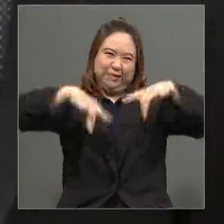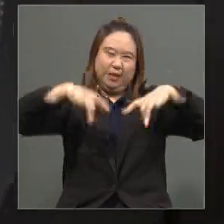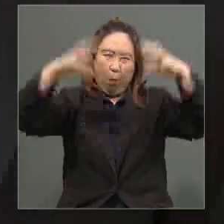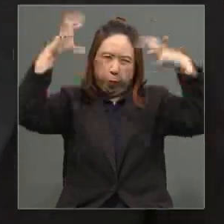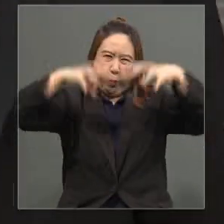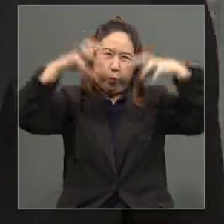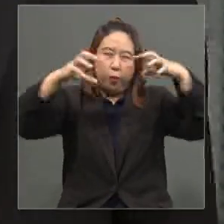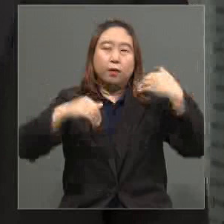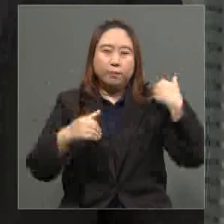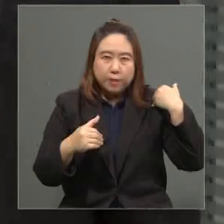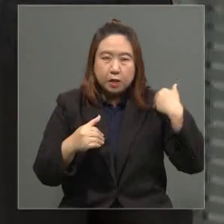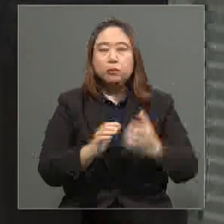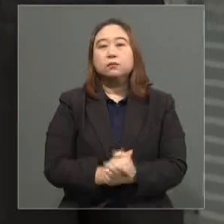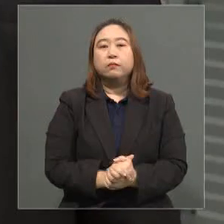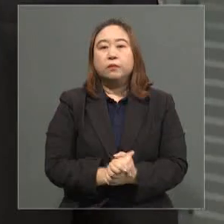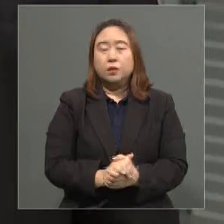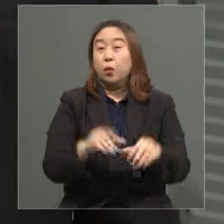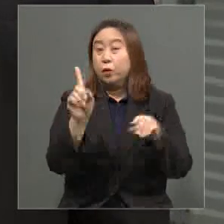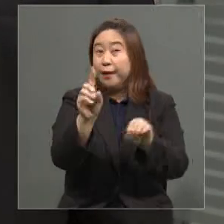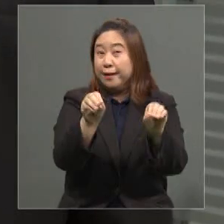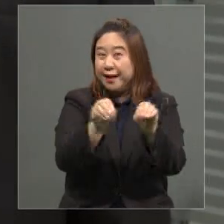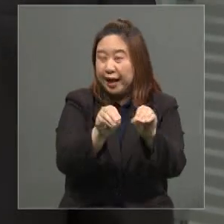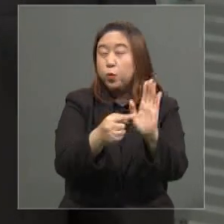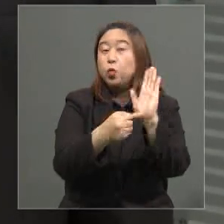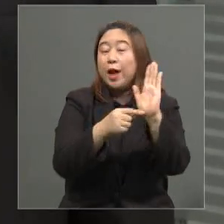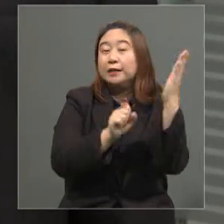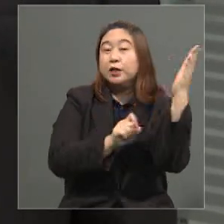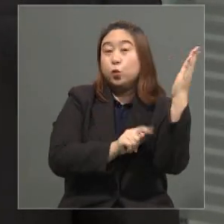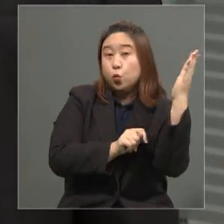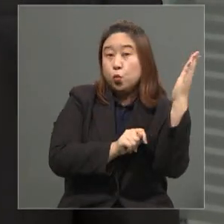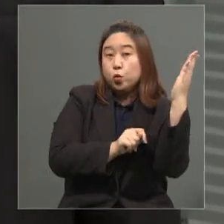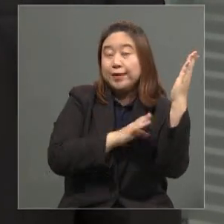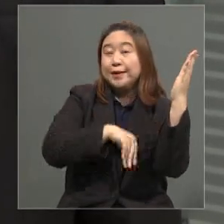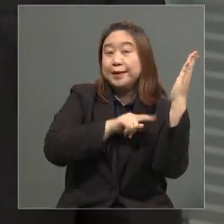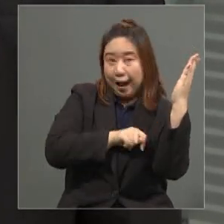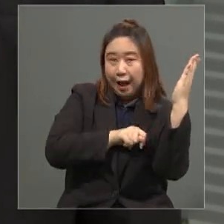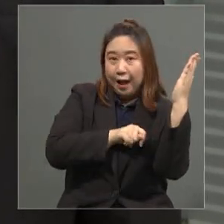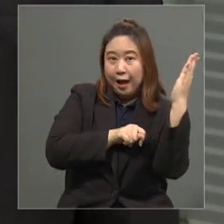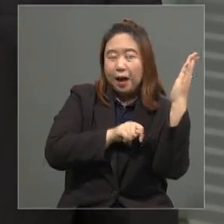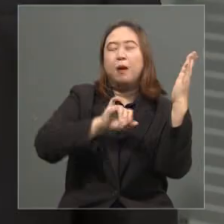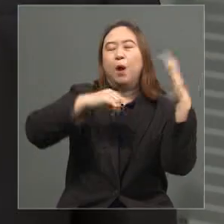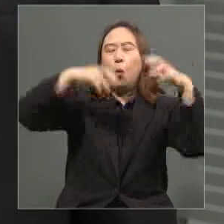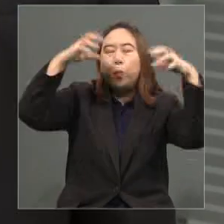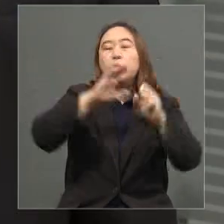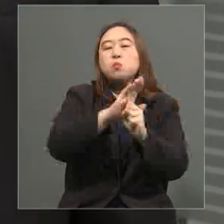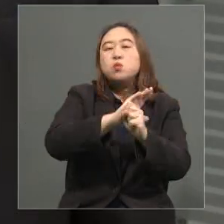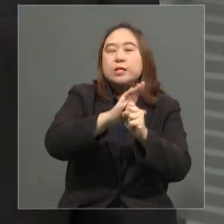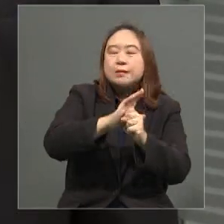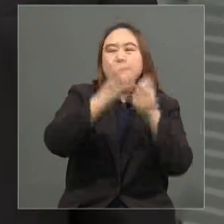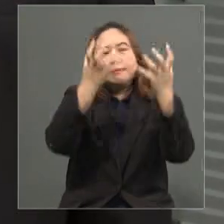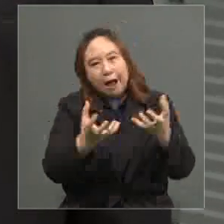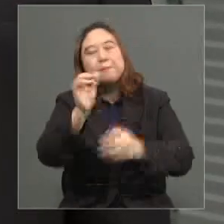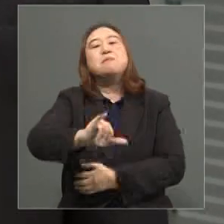อผลหแลมตบงน